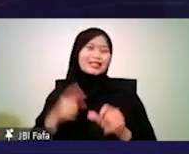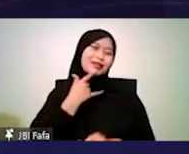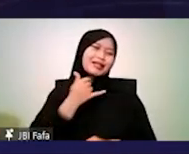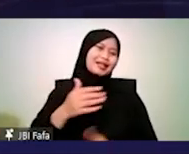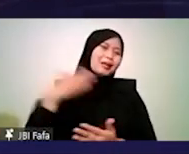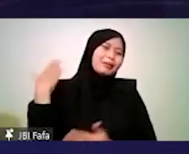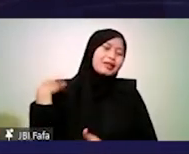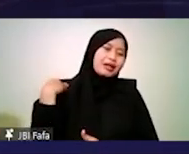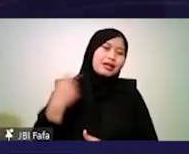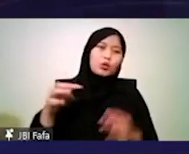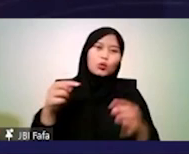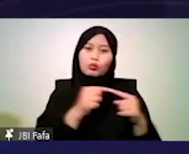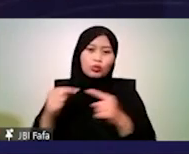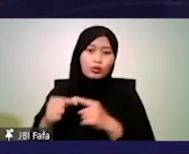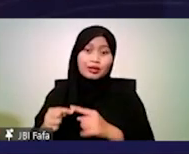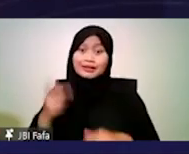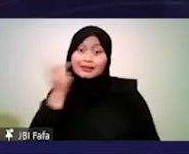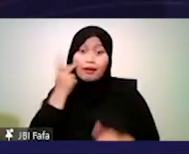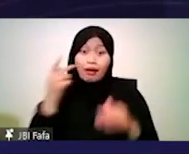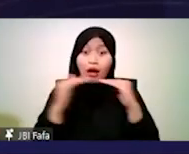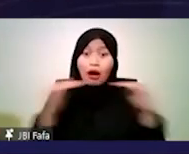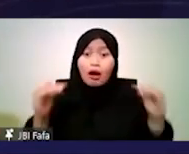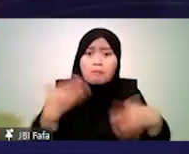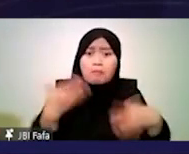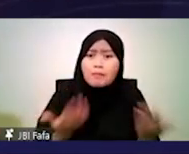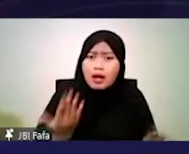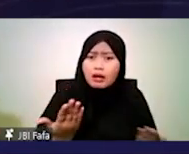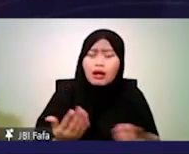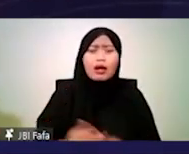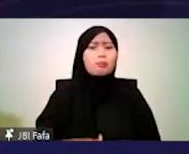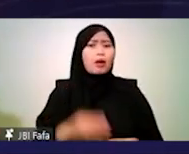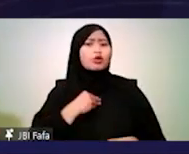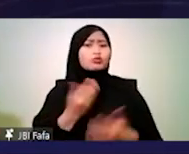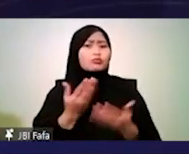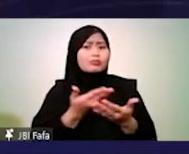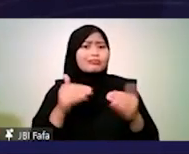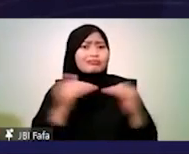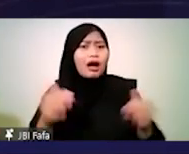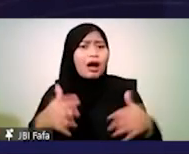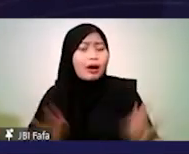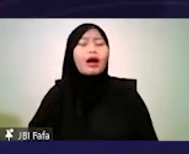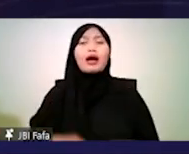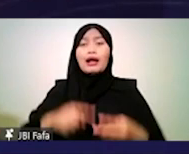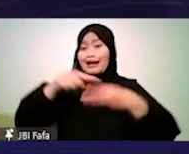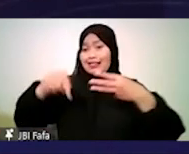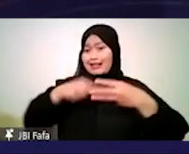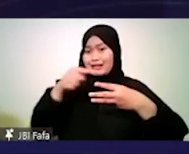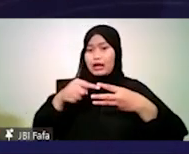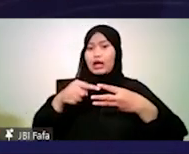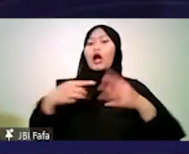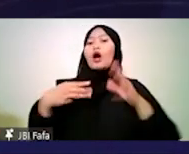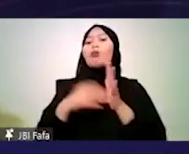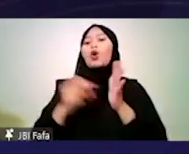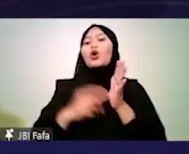stabilitas apa stabilitas dan di mana Lagi di atasnya ada tiga stabilitas moneter stabilitas sistem keuangan